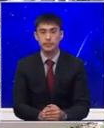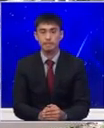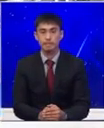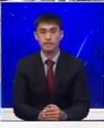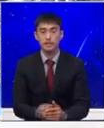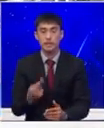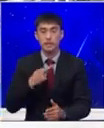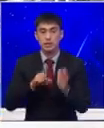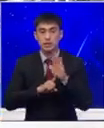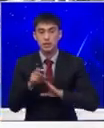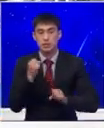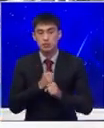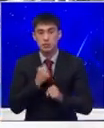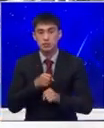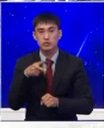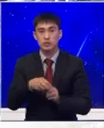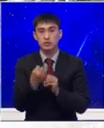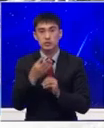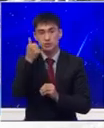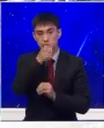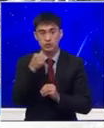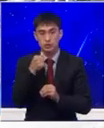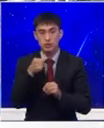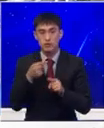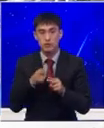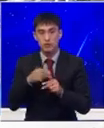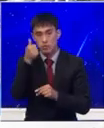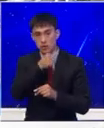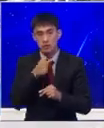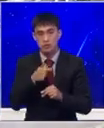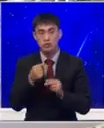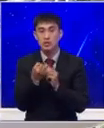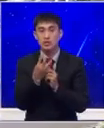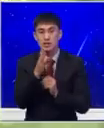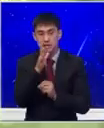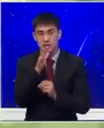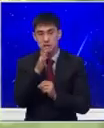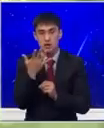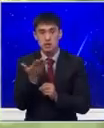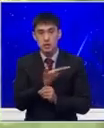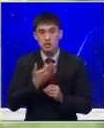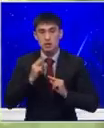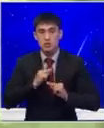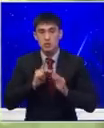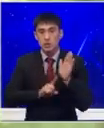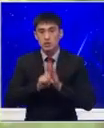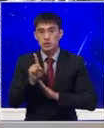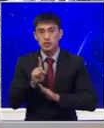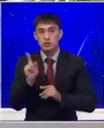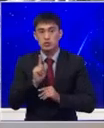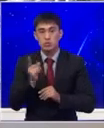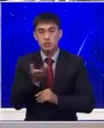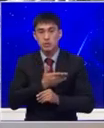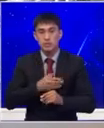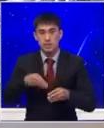я начала работать 2014 года в этом году уже 13 лет процесс нашей работы начинается с того